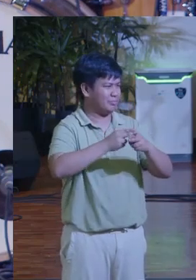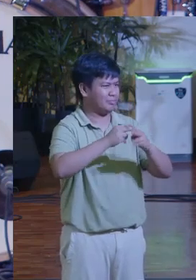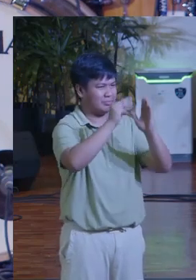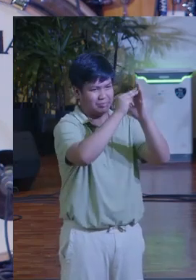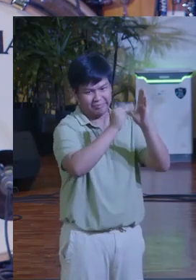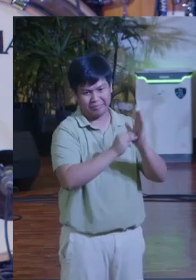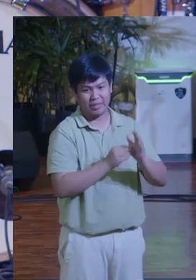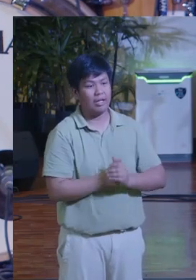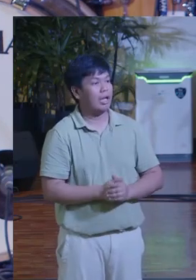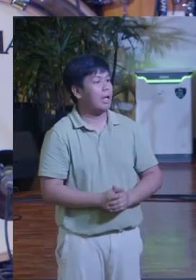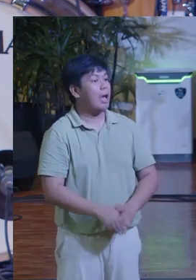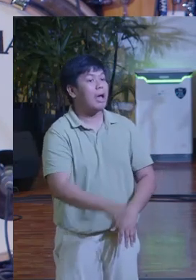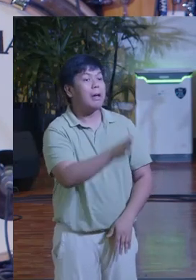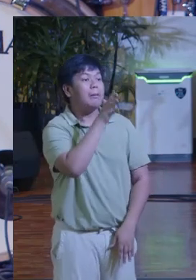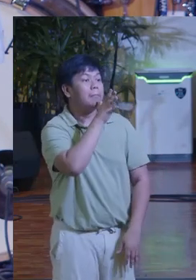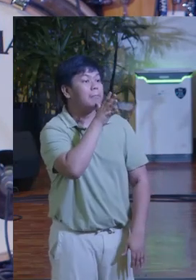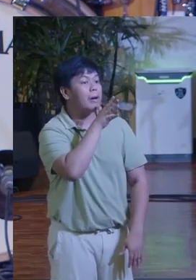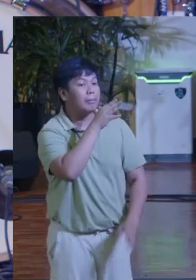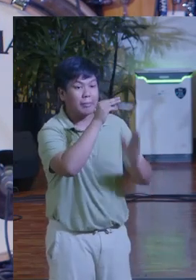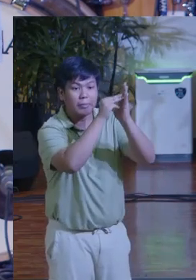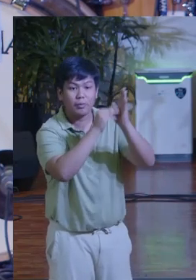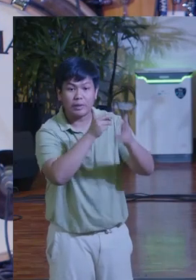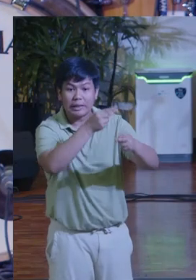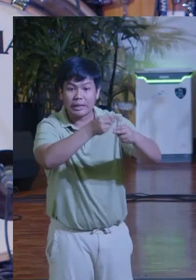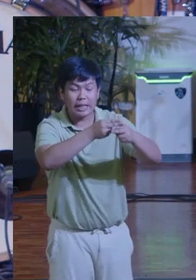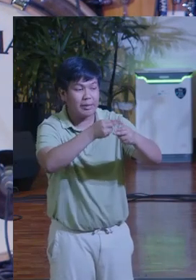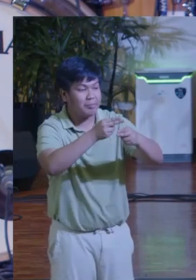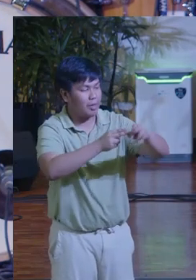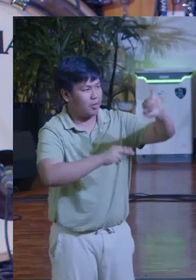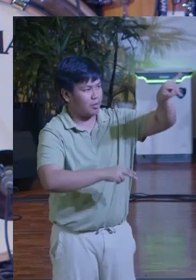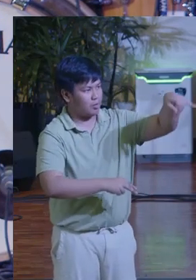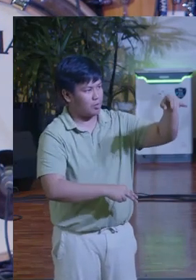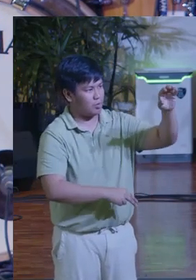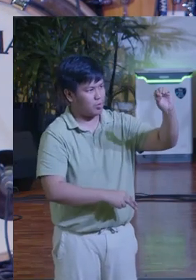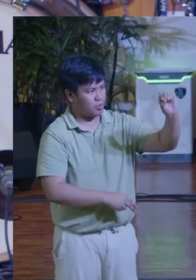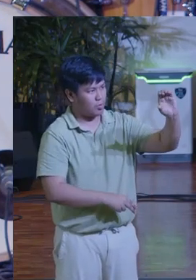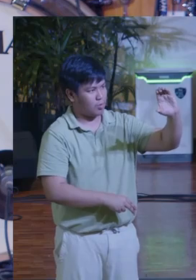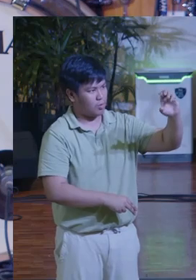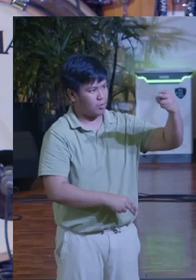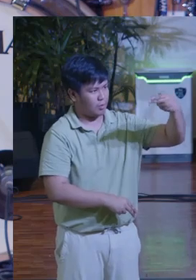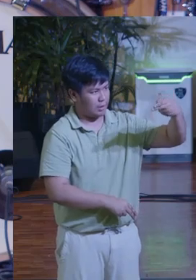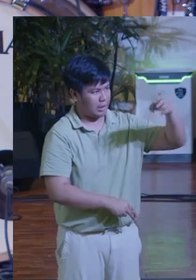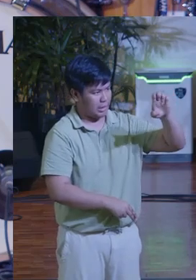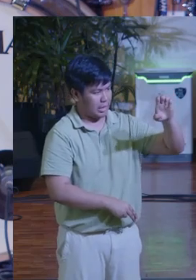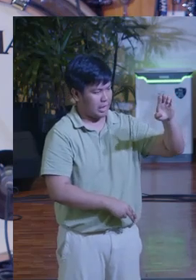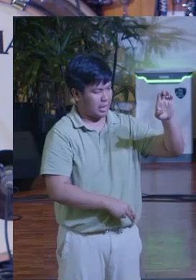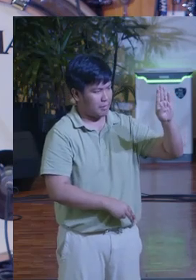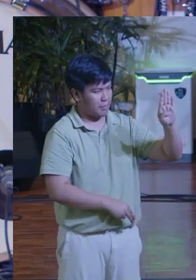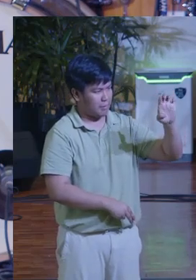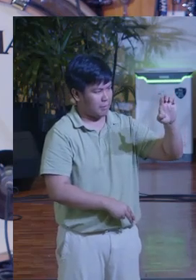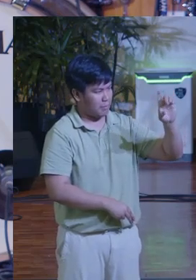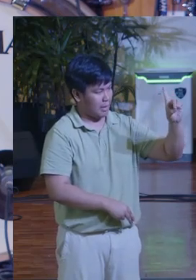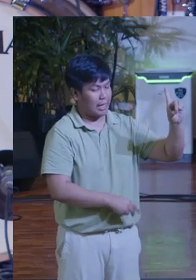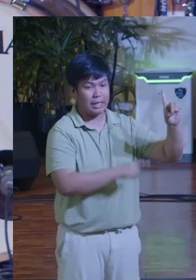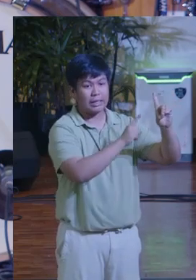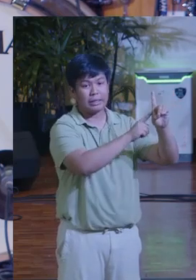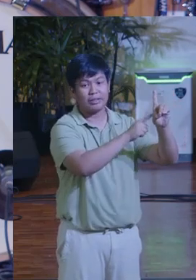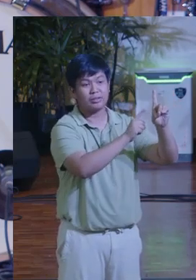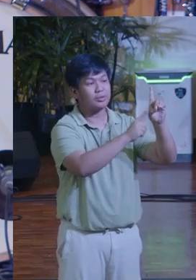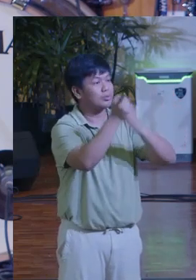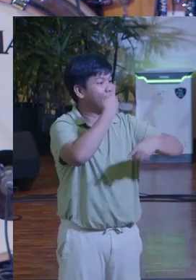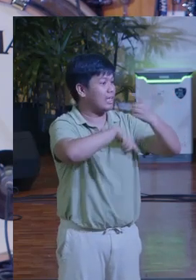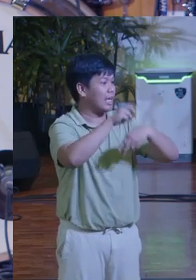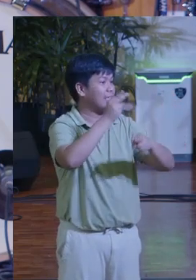Jochebed, ang nanay ni Moses. Ngunit makikita ninyo na